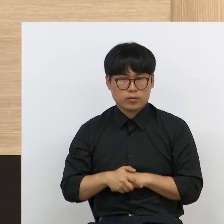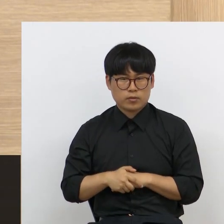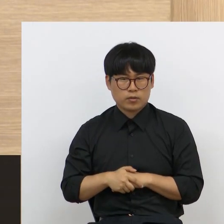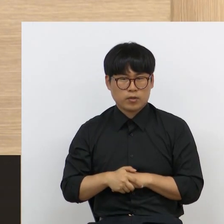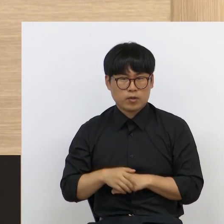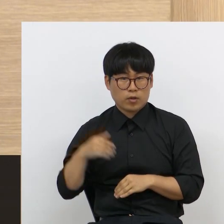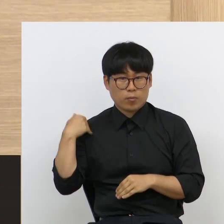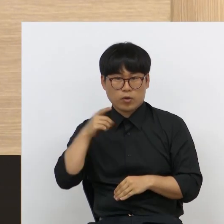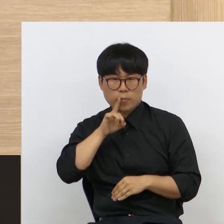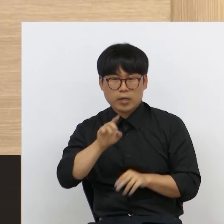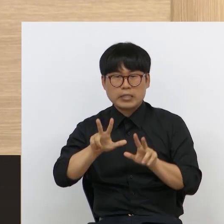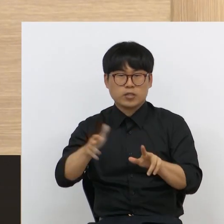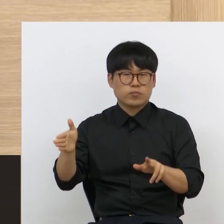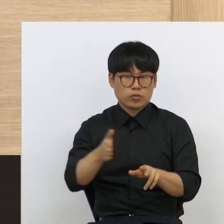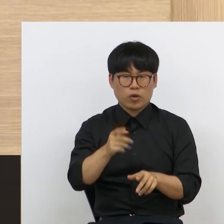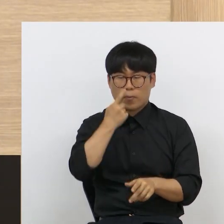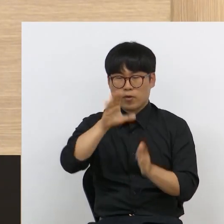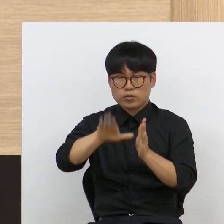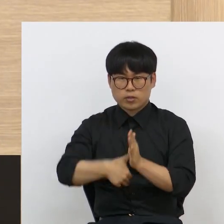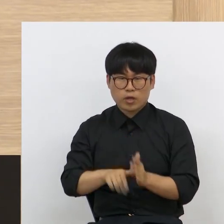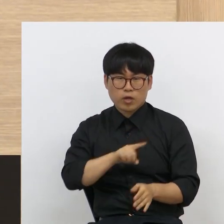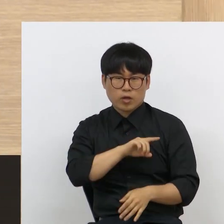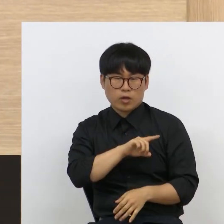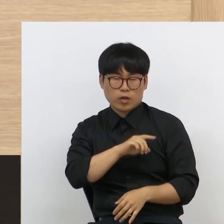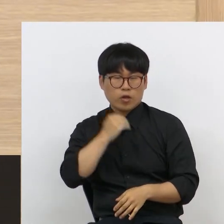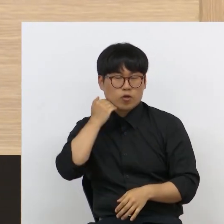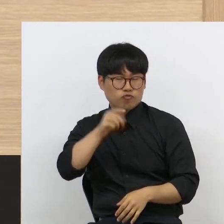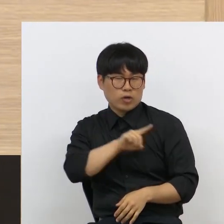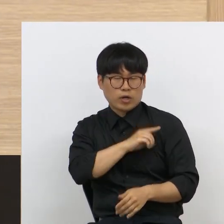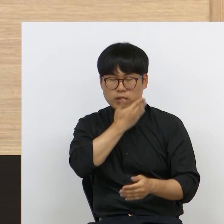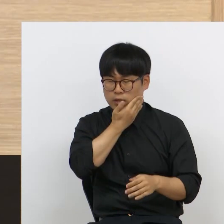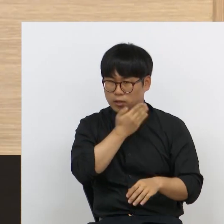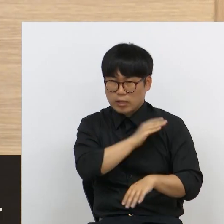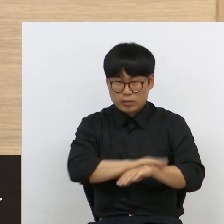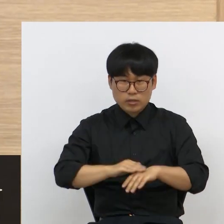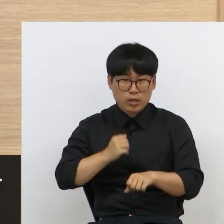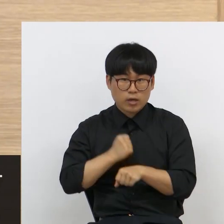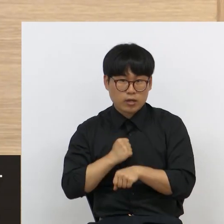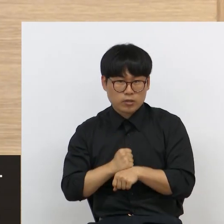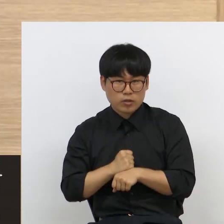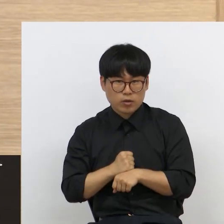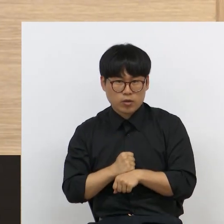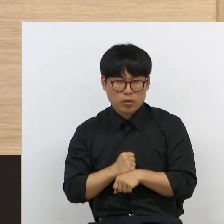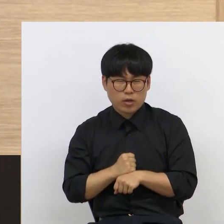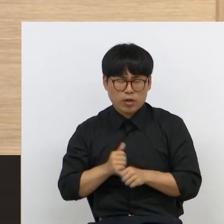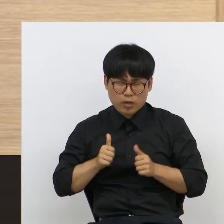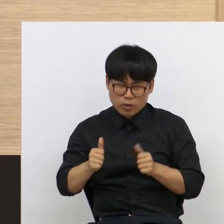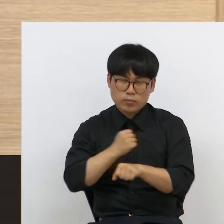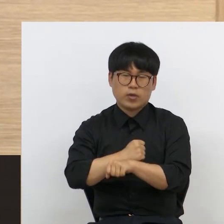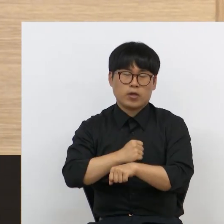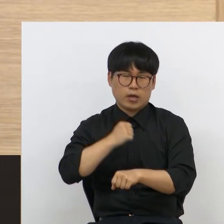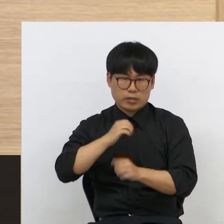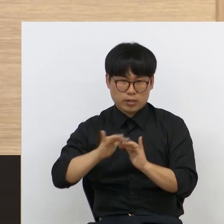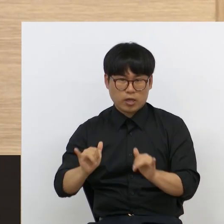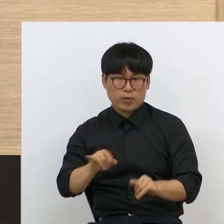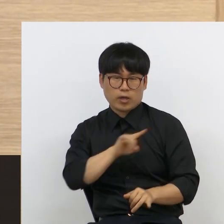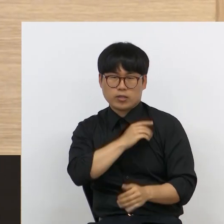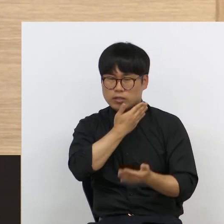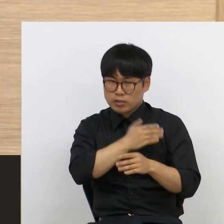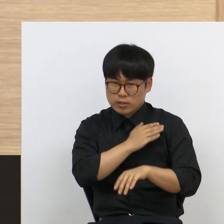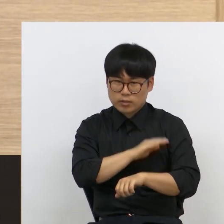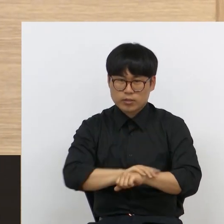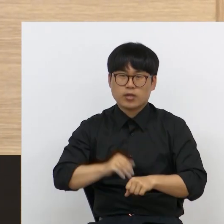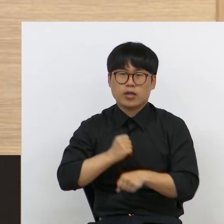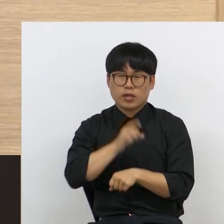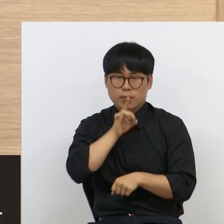스페인어를 이제부터 배운다. 그러면 누가 제일 잘하겠어요? 열심히 하는 사람, 언어 치료 많이 받는 사람, 머리 좋은 사람, 그죠?